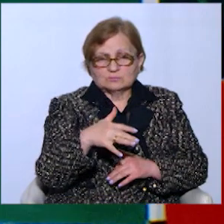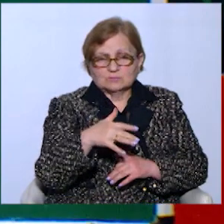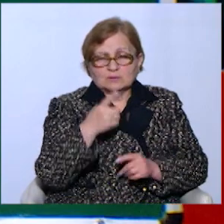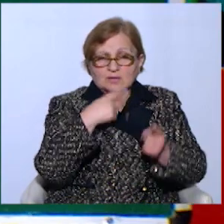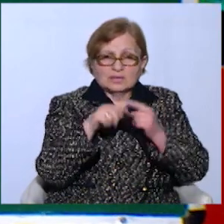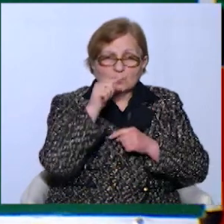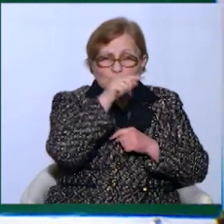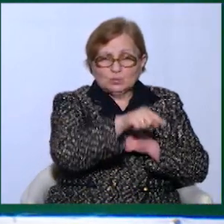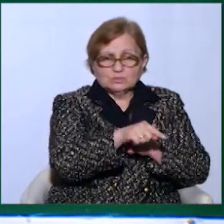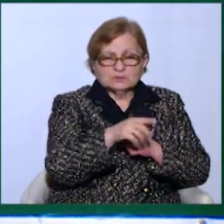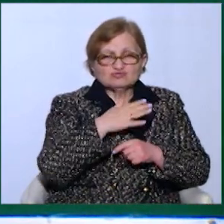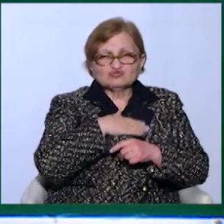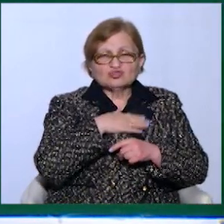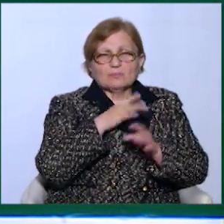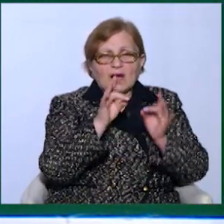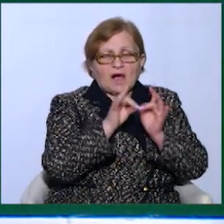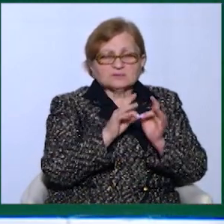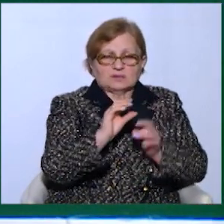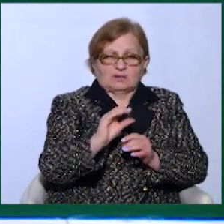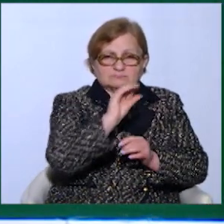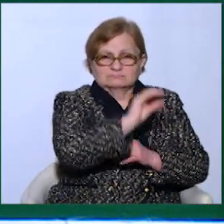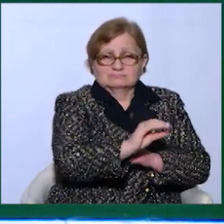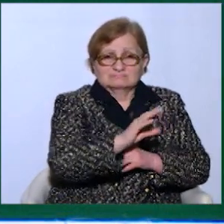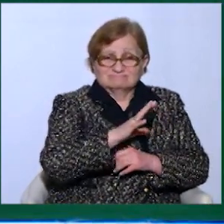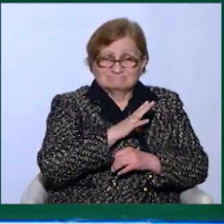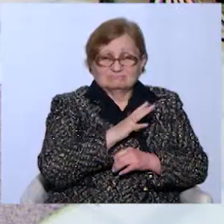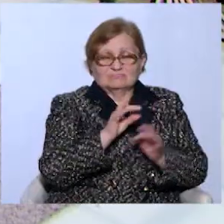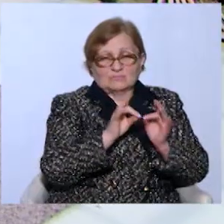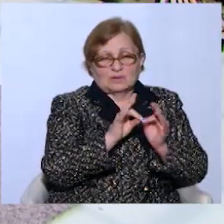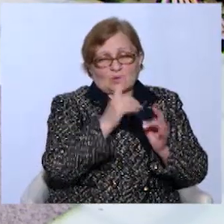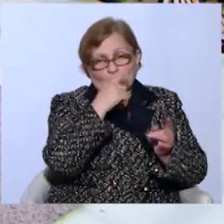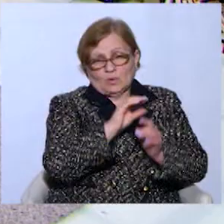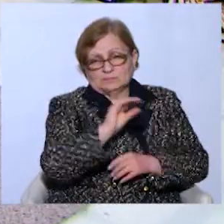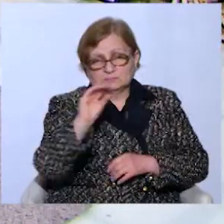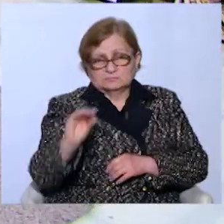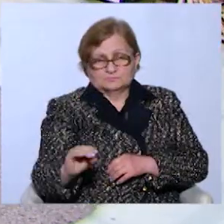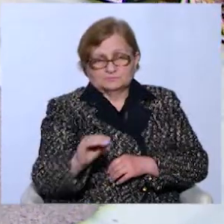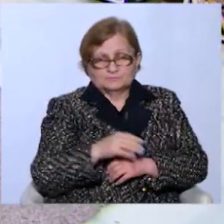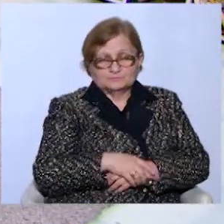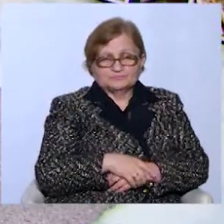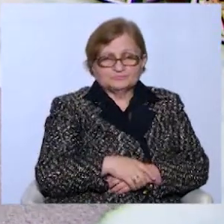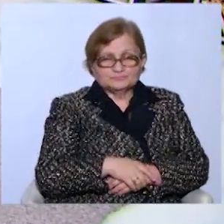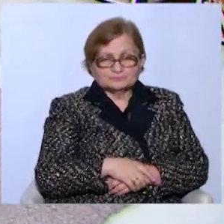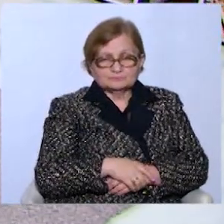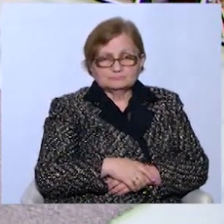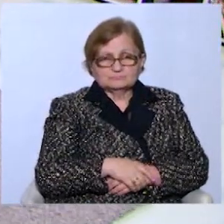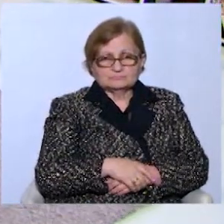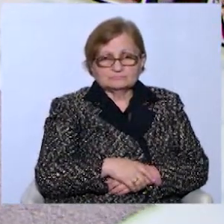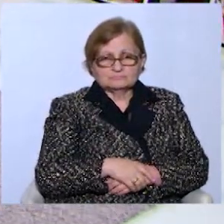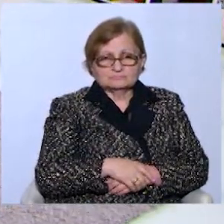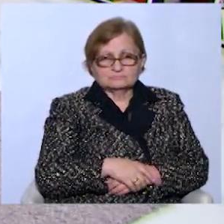100 ლარიანებთან და ჩემი 10 ლარი, 10 ლარიანები, 10 ცალი მომაქვს ისევ აქ. 10